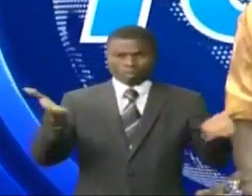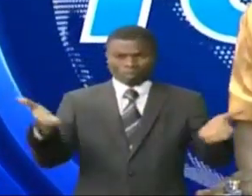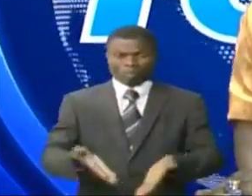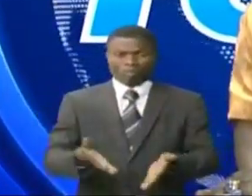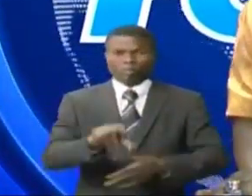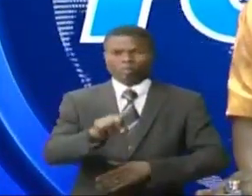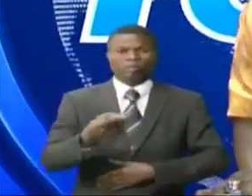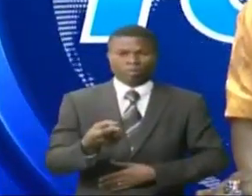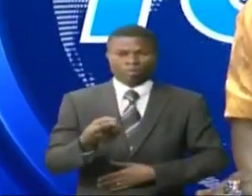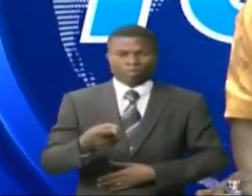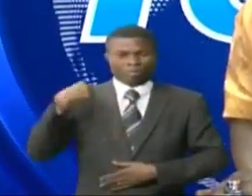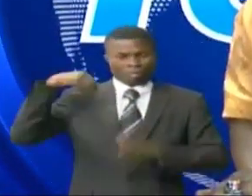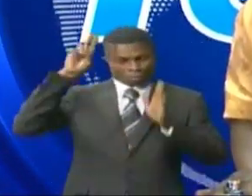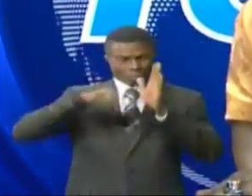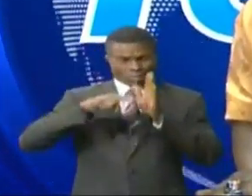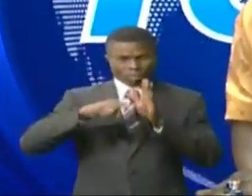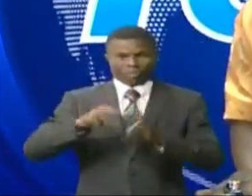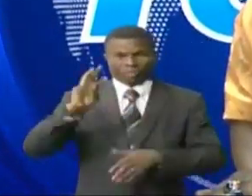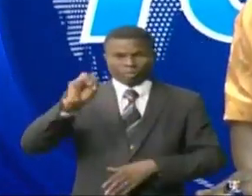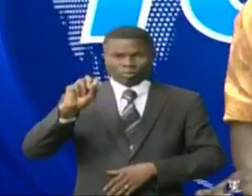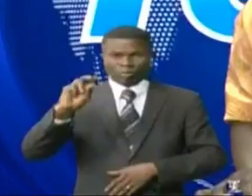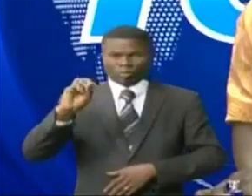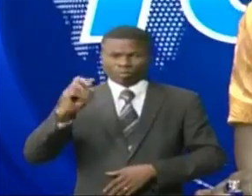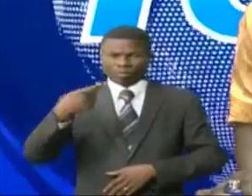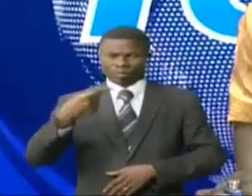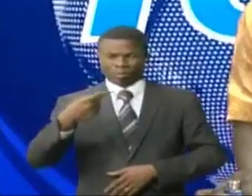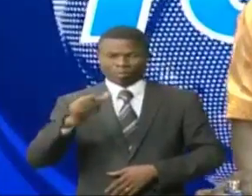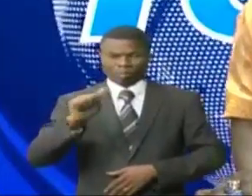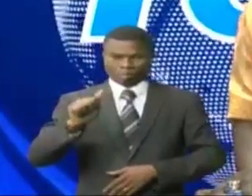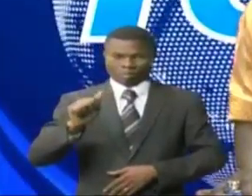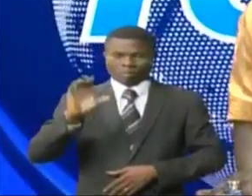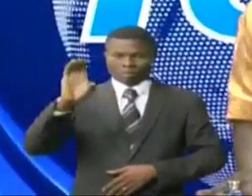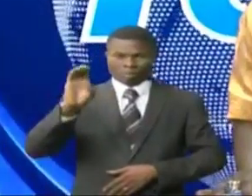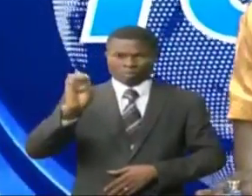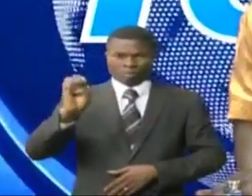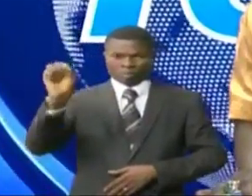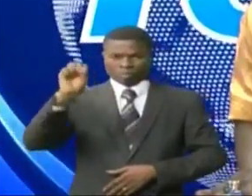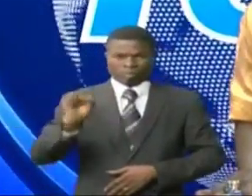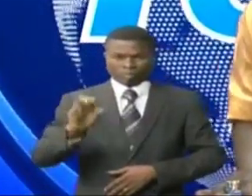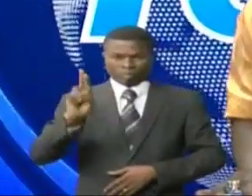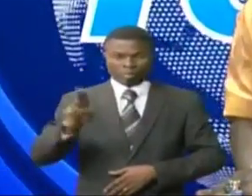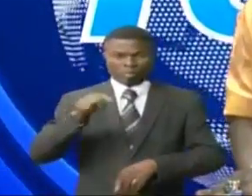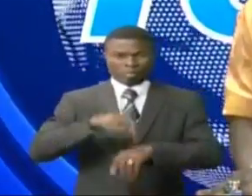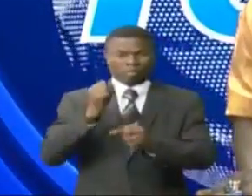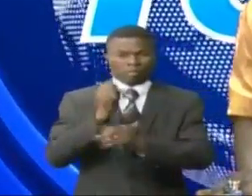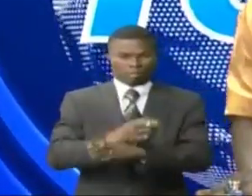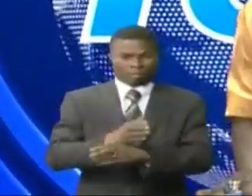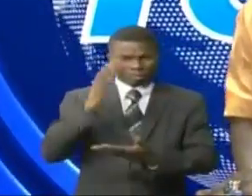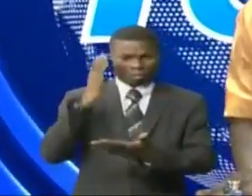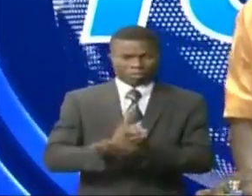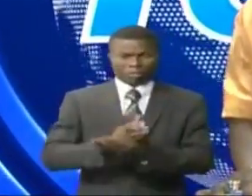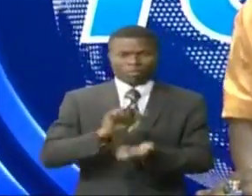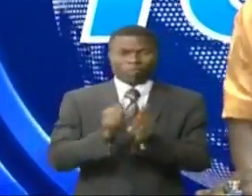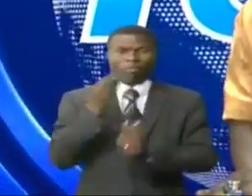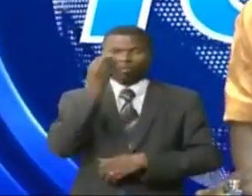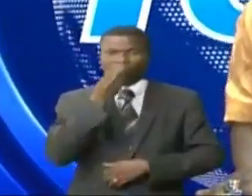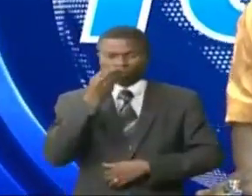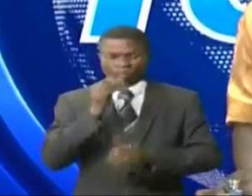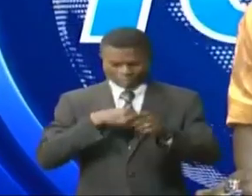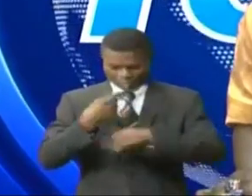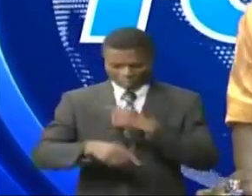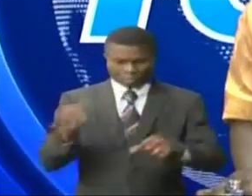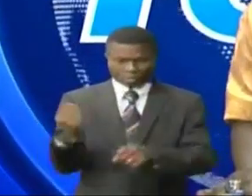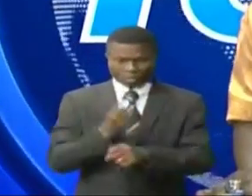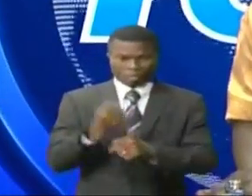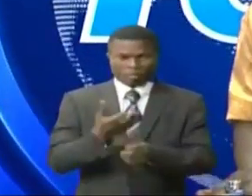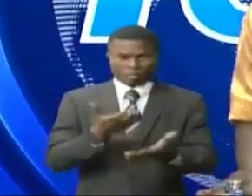ses assises, le gouverneur de la Mongala, César Limbaya, renseigne qu'il est temps de quitter la théorie et passer à